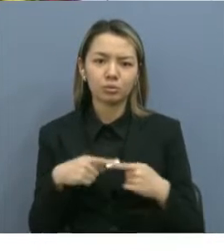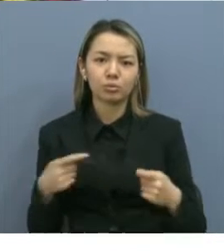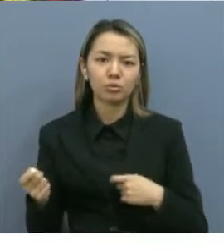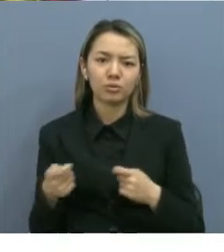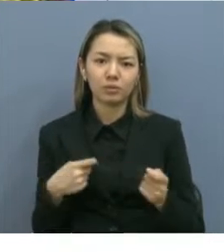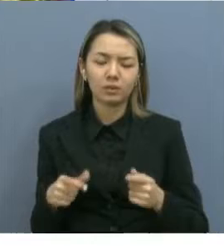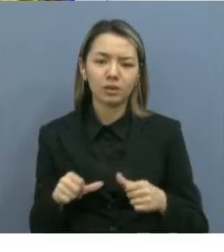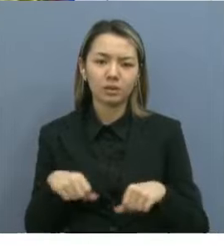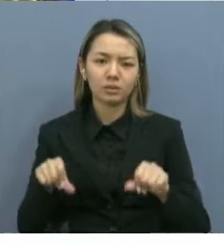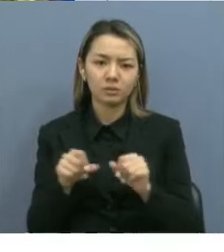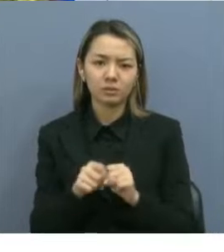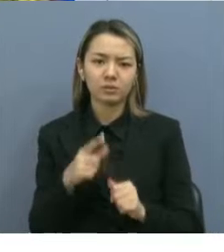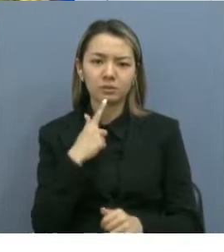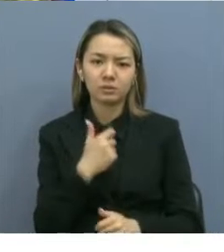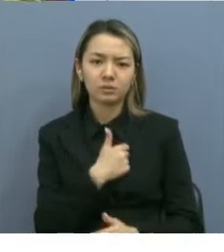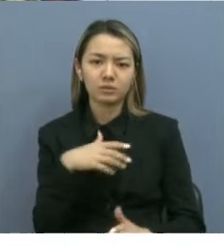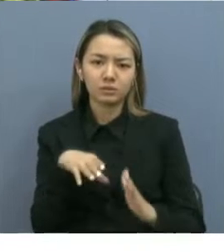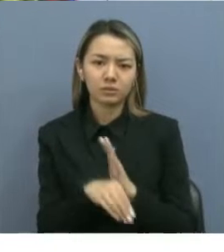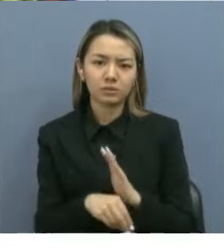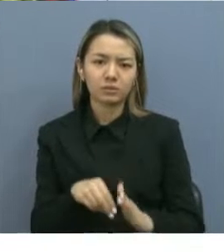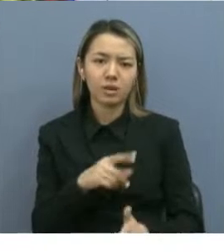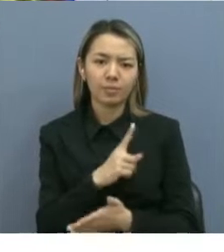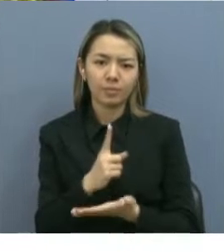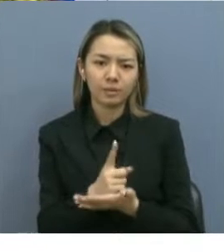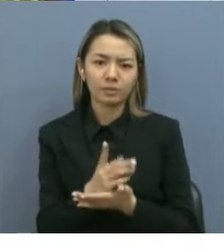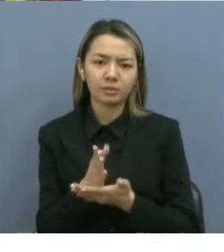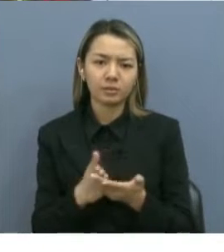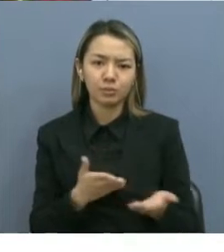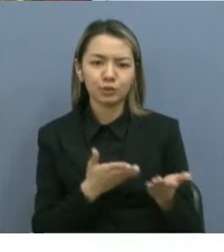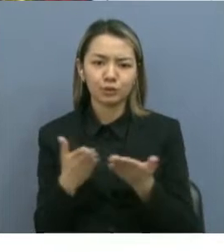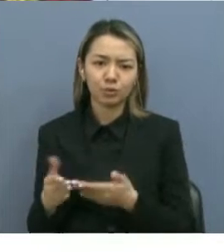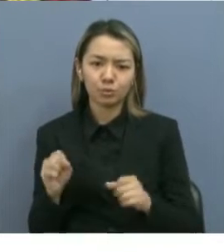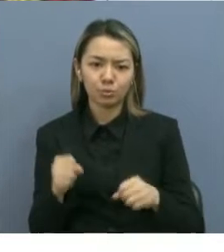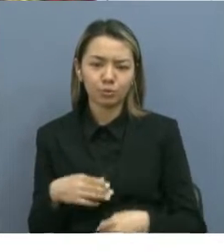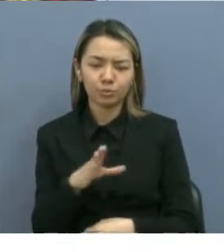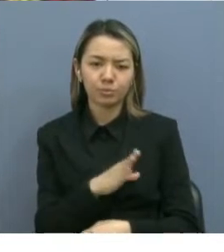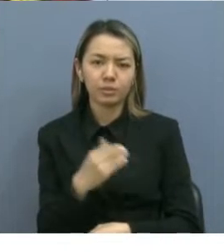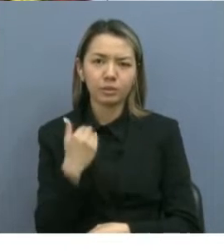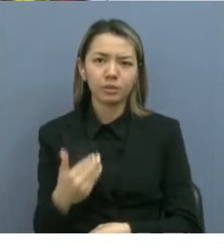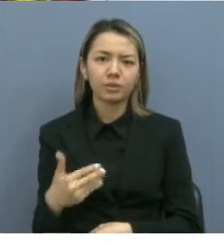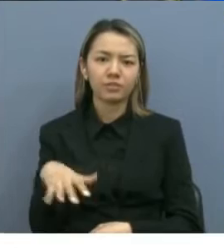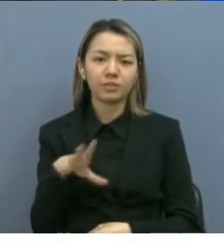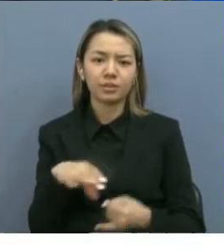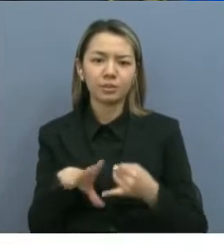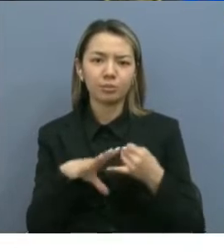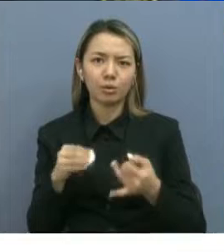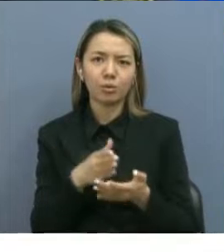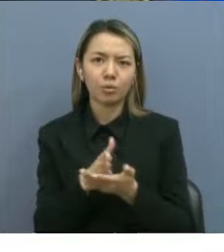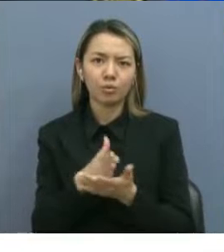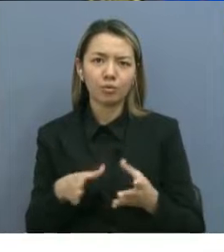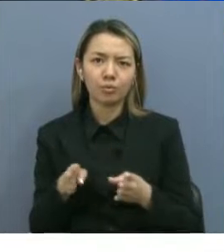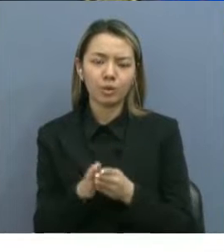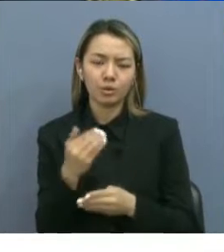басқармалармен бөлімдерде әскери тіркеуде тұрған әскери міндеттілер шақыртылуға жатады. Олардың саны жергілікті атқарушы органдардың